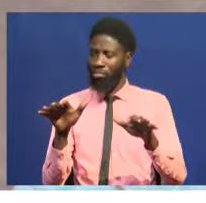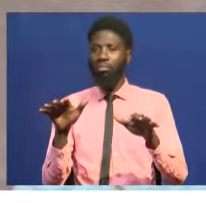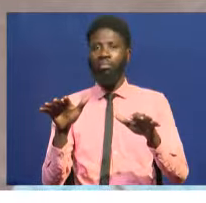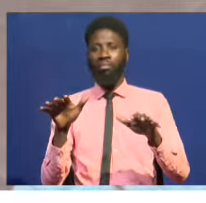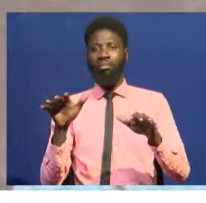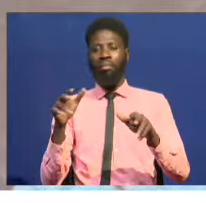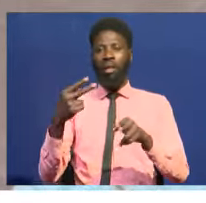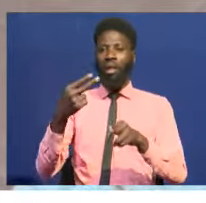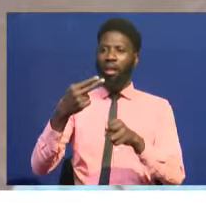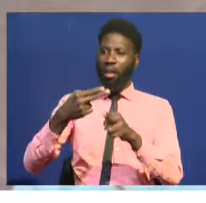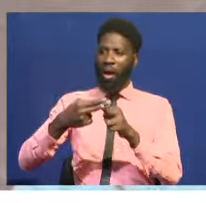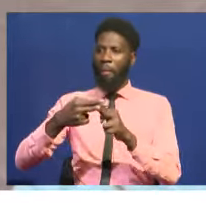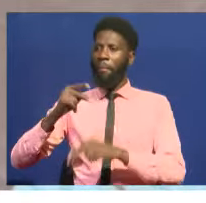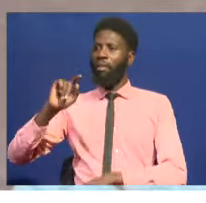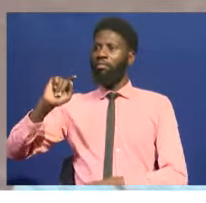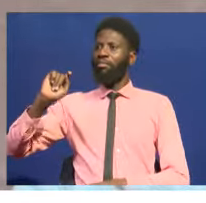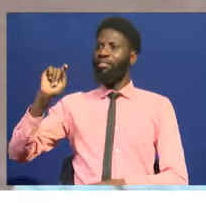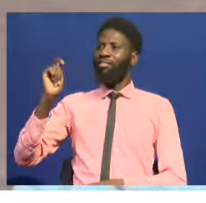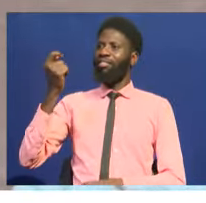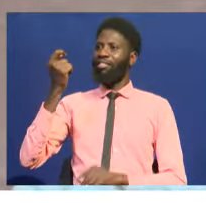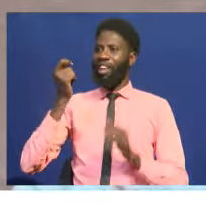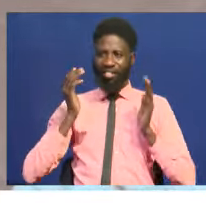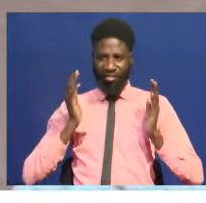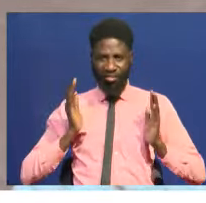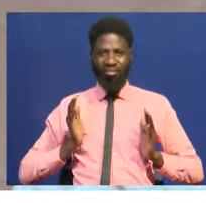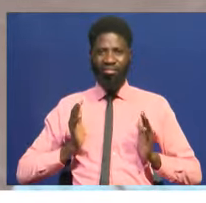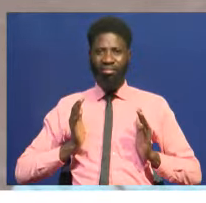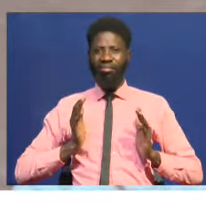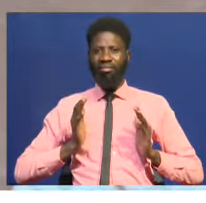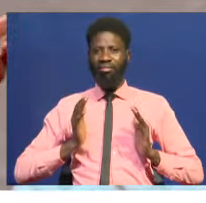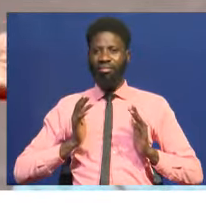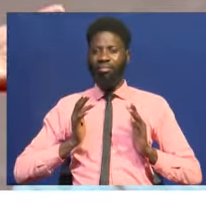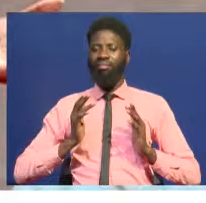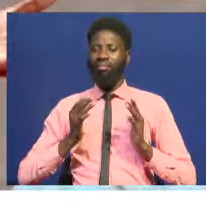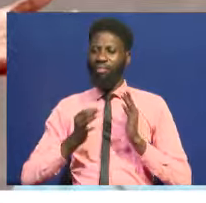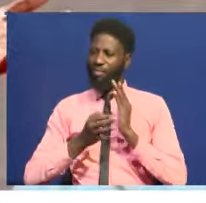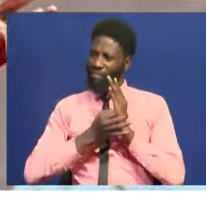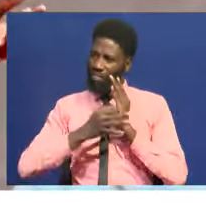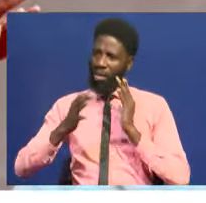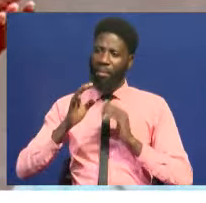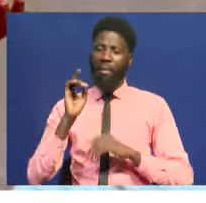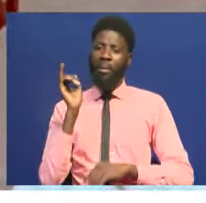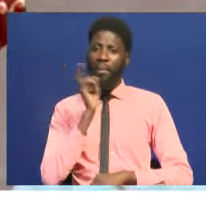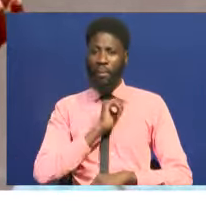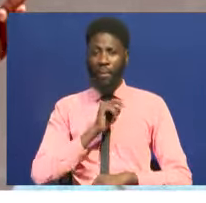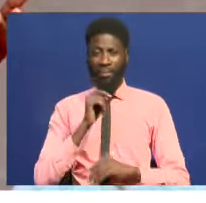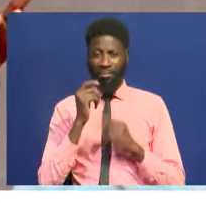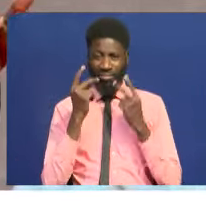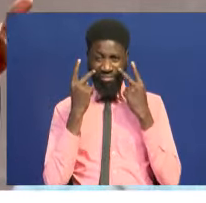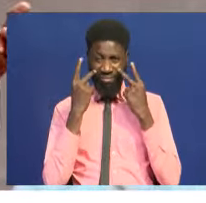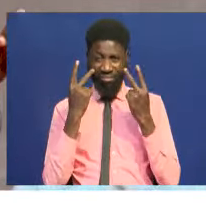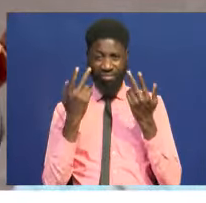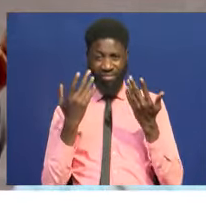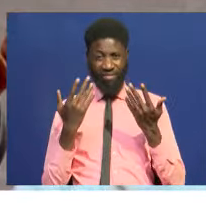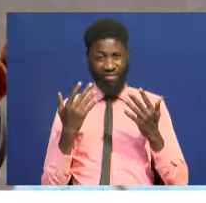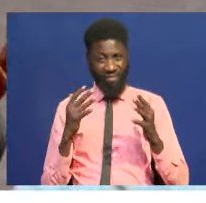Mkenya ambaye alitambulika. Na vile mumeona hata